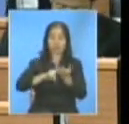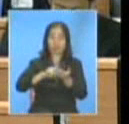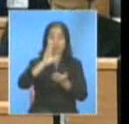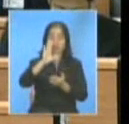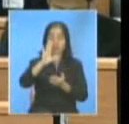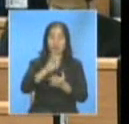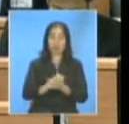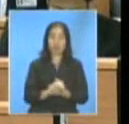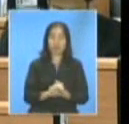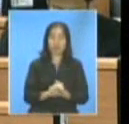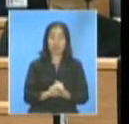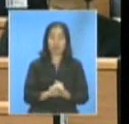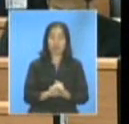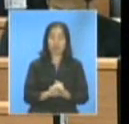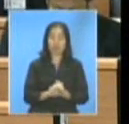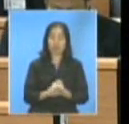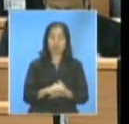าก